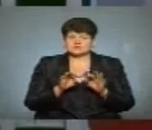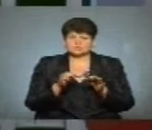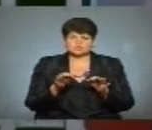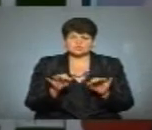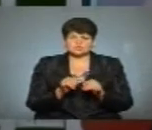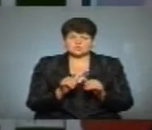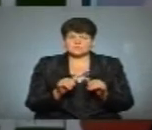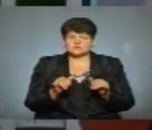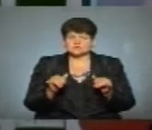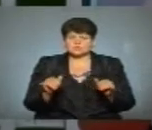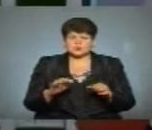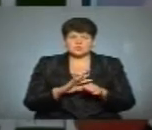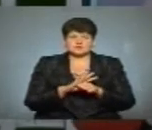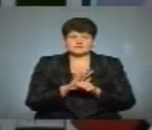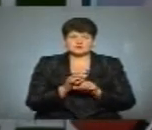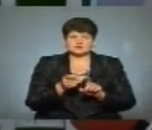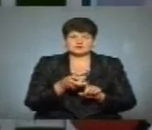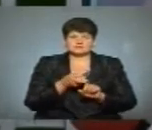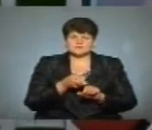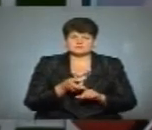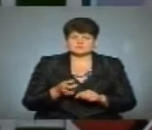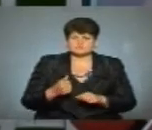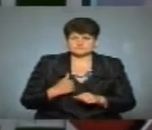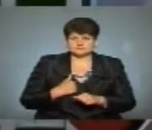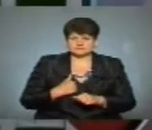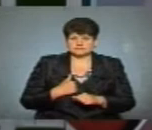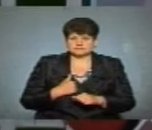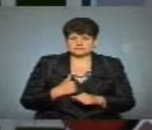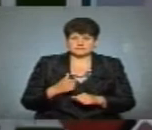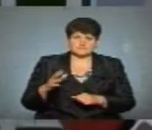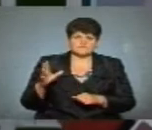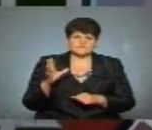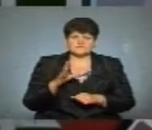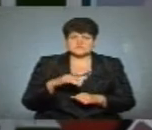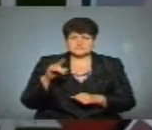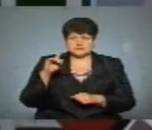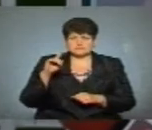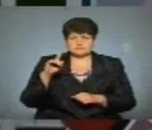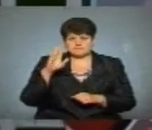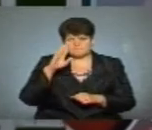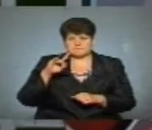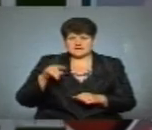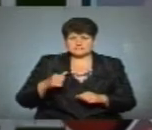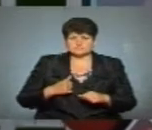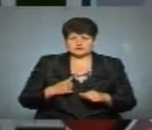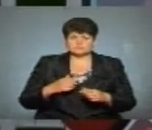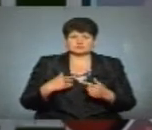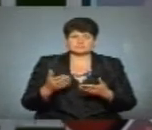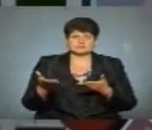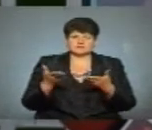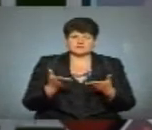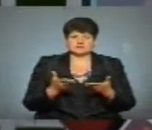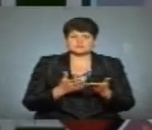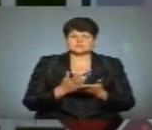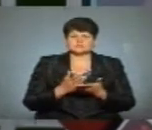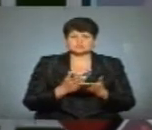поширення коронавірусної інфекції в Збройних силах України всім призовникам, які будуть призвані на строкову військову службу та